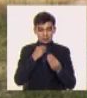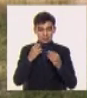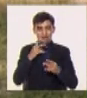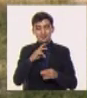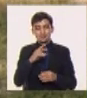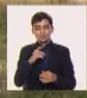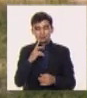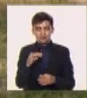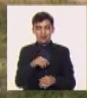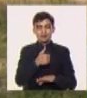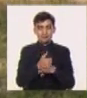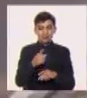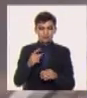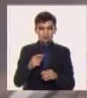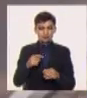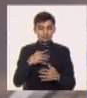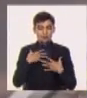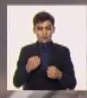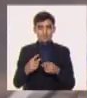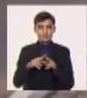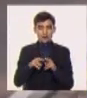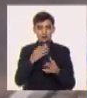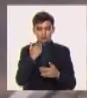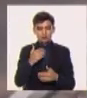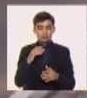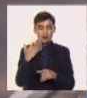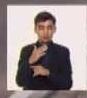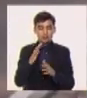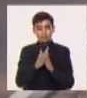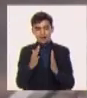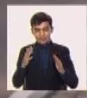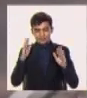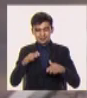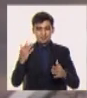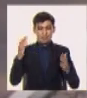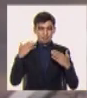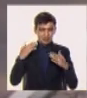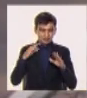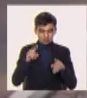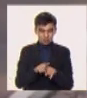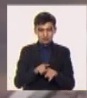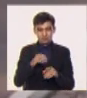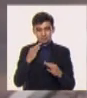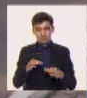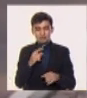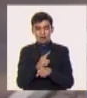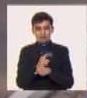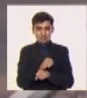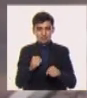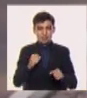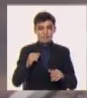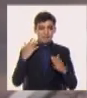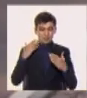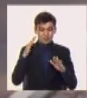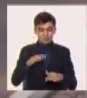чтобы это не угрожало здоровью граждан. Газондарда, саябахтарда, алангдарда. Таких правил, которые бы запрещали есть в парках,